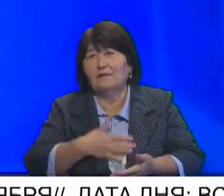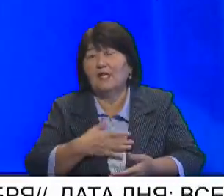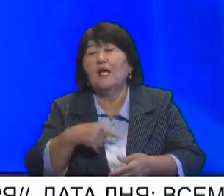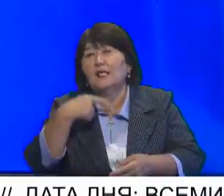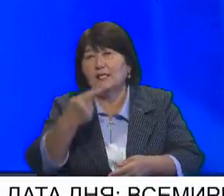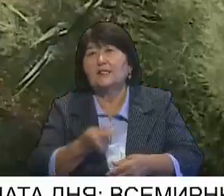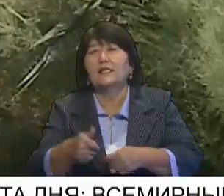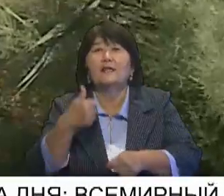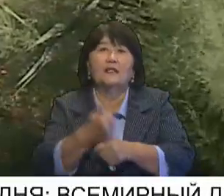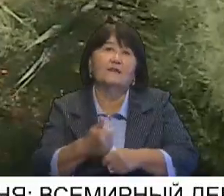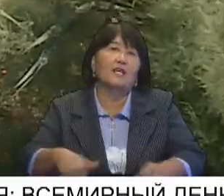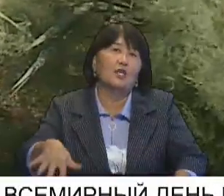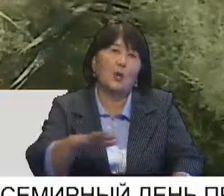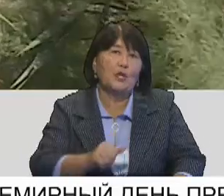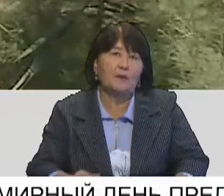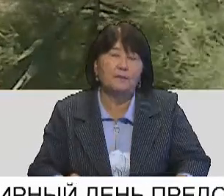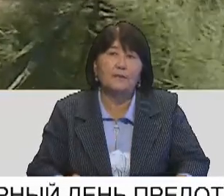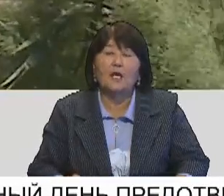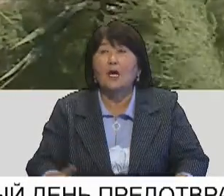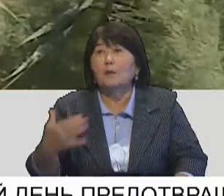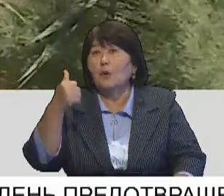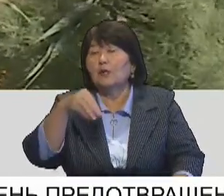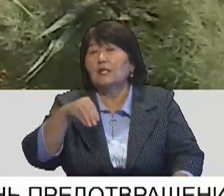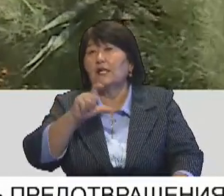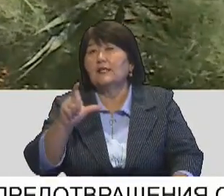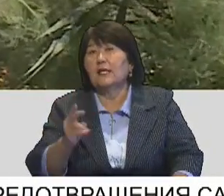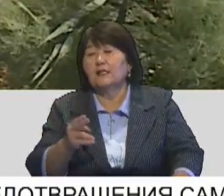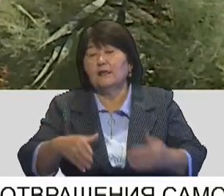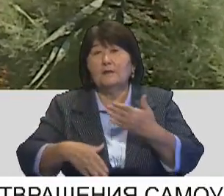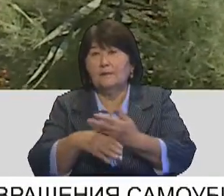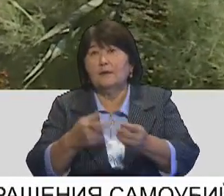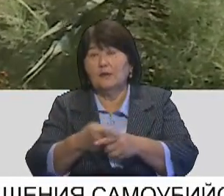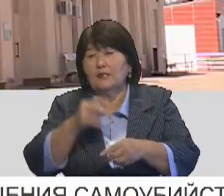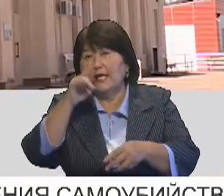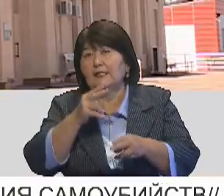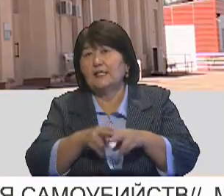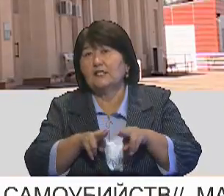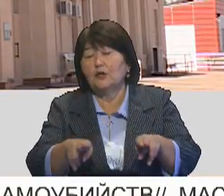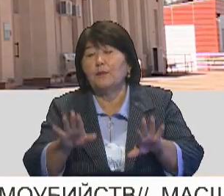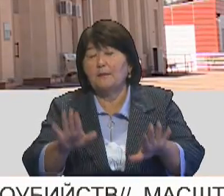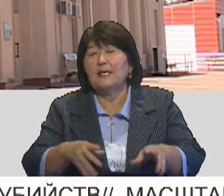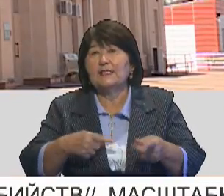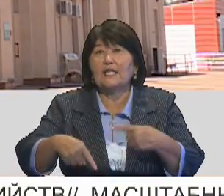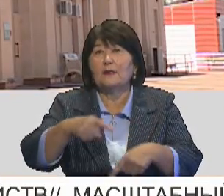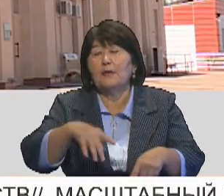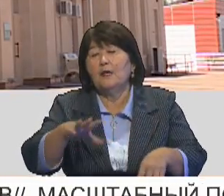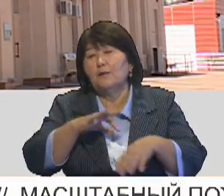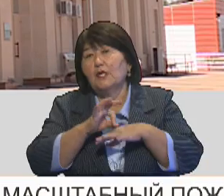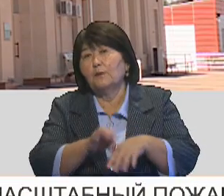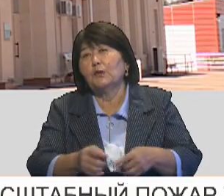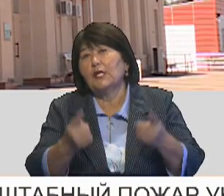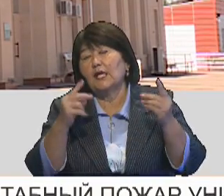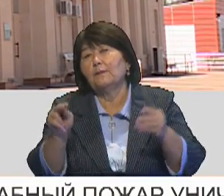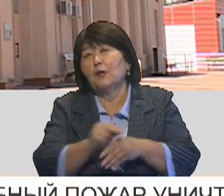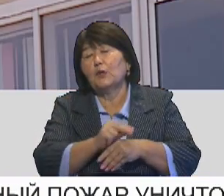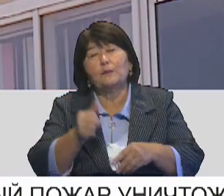глава региона в прошлом году при спонсорской поддержке Казахстан темр жле и местных предпринимателей был проведён капитальный